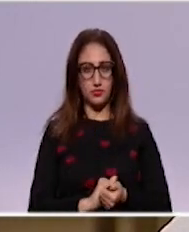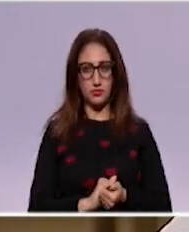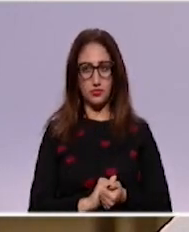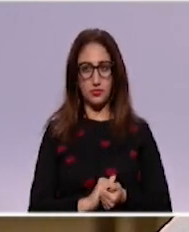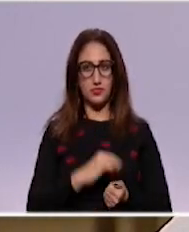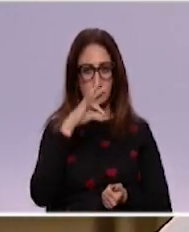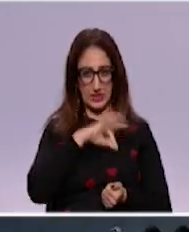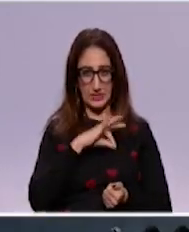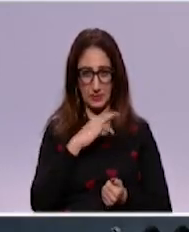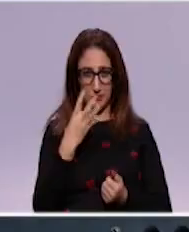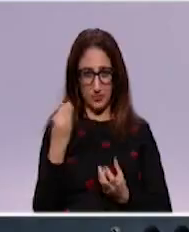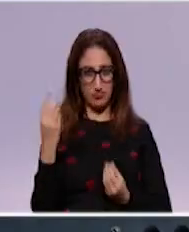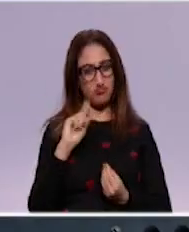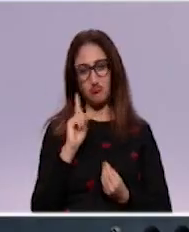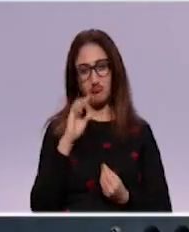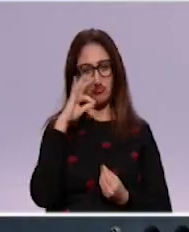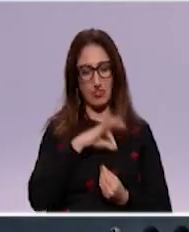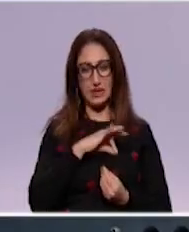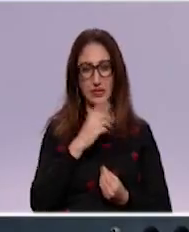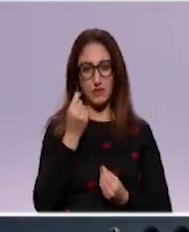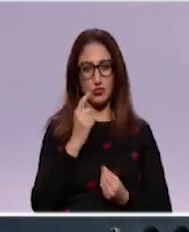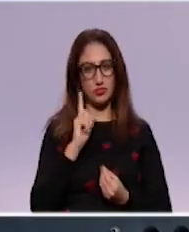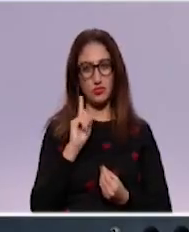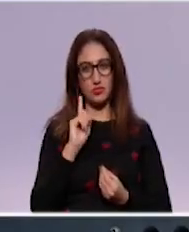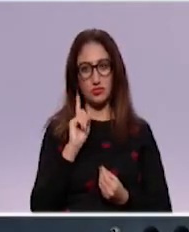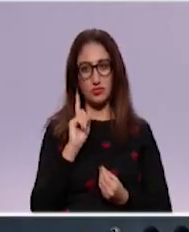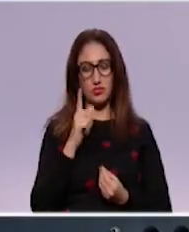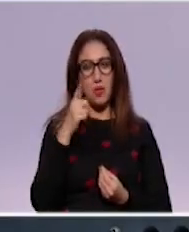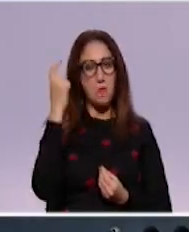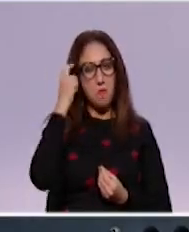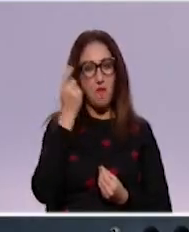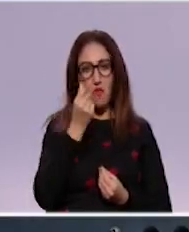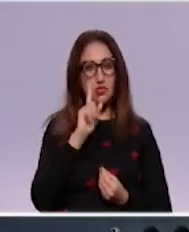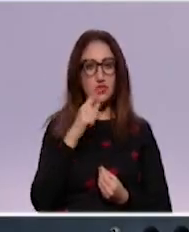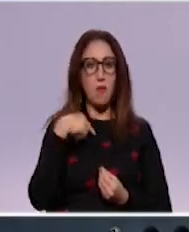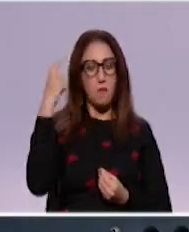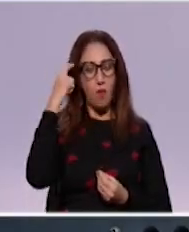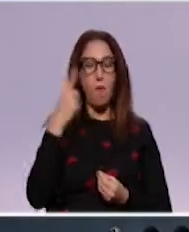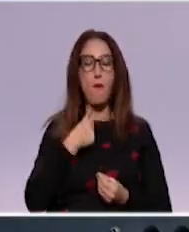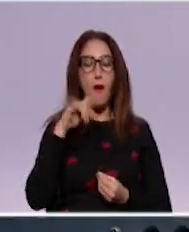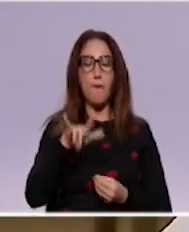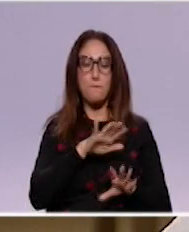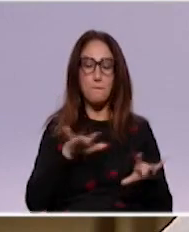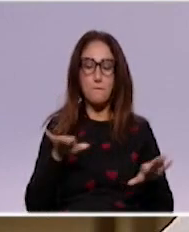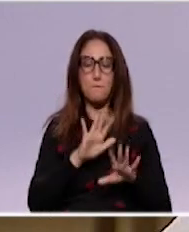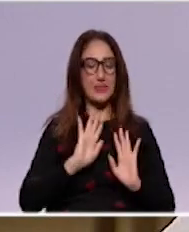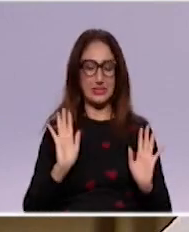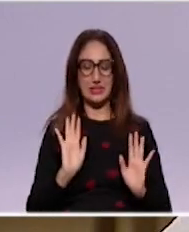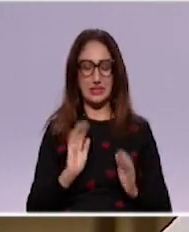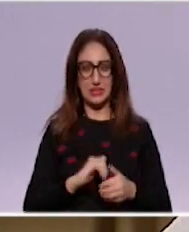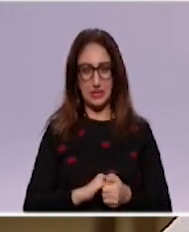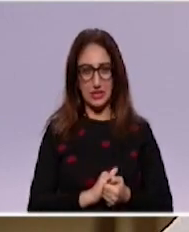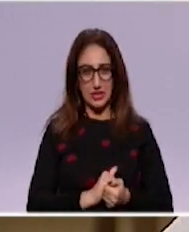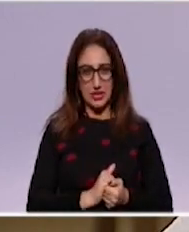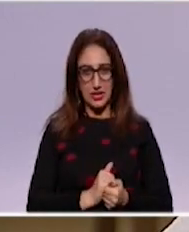كسبت كتير ولا ده؟ لا اصلا ما جيتش ورا الفلوس. انت مش مادي يا استاذ هاني. لا مش مادي. يعني المفروض اللي عمل